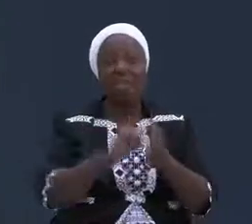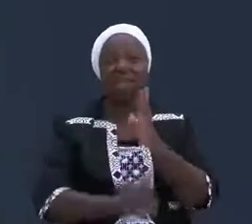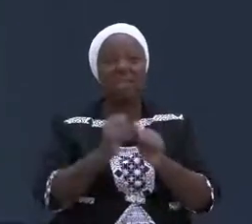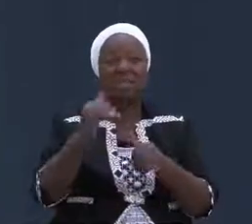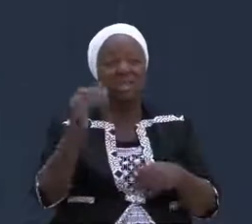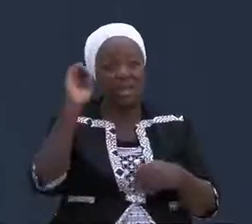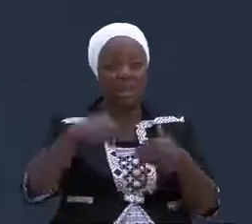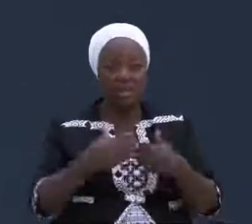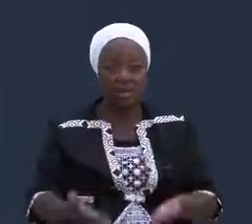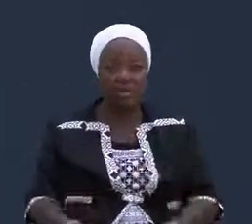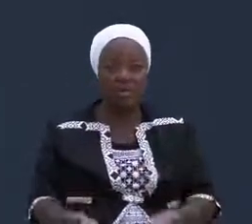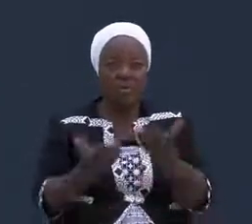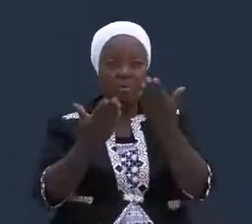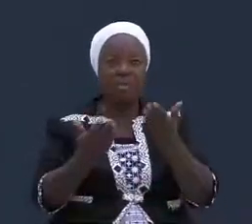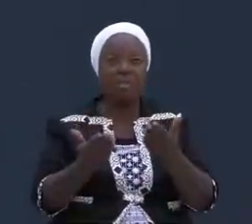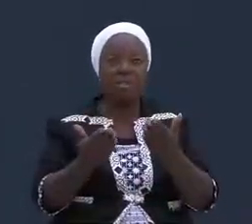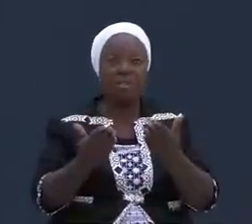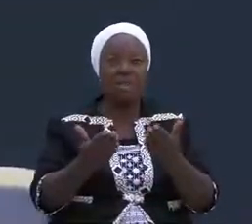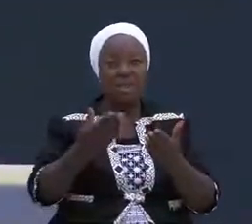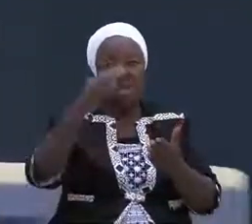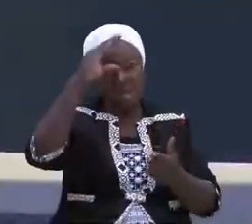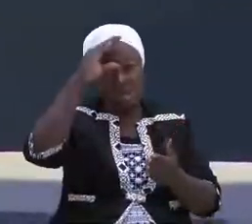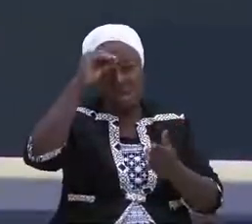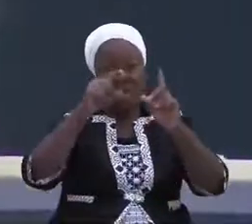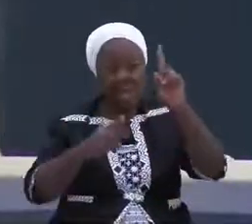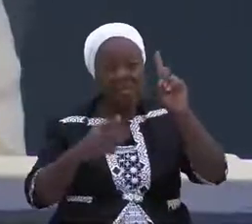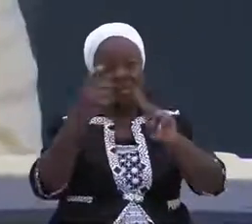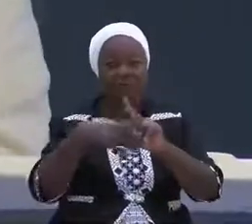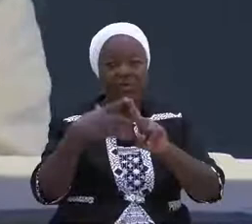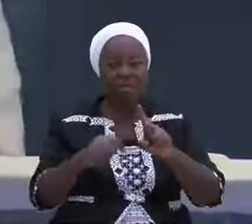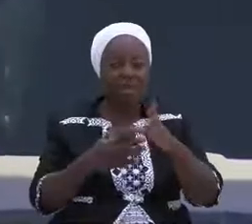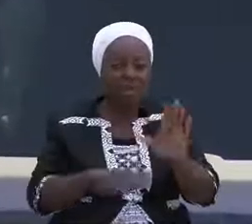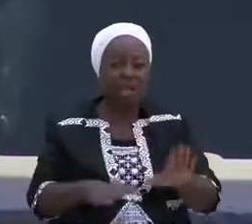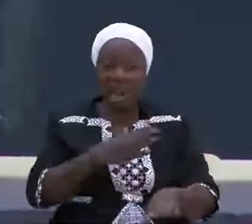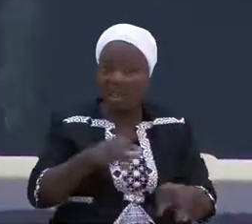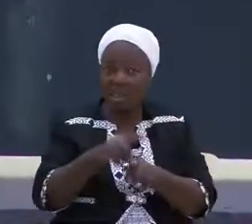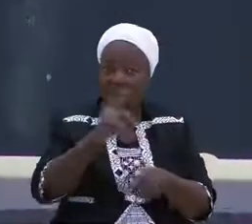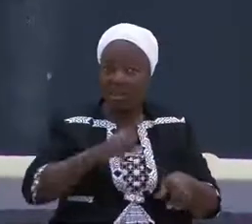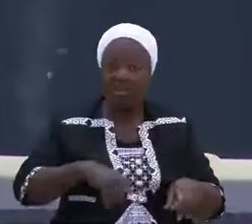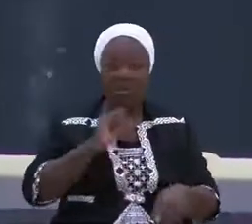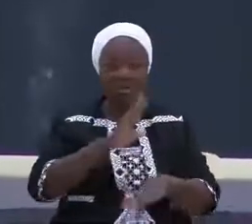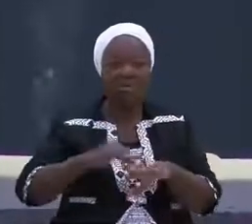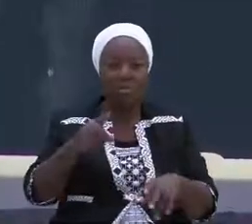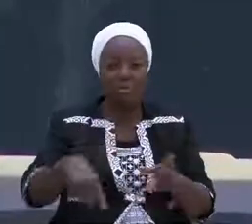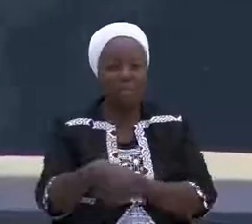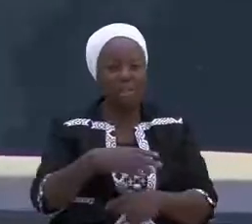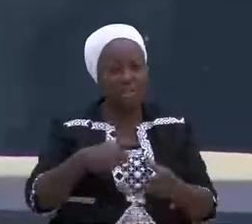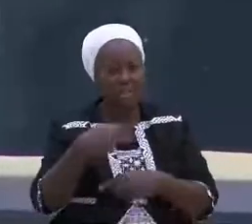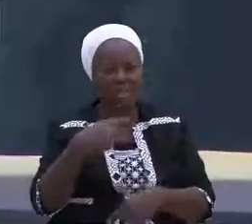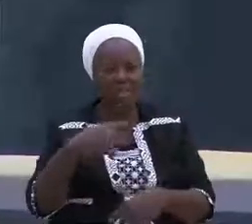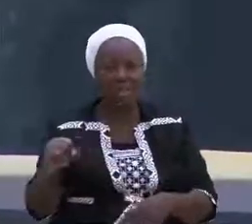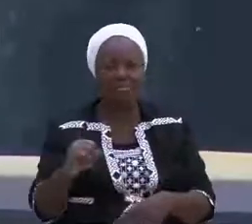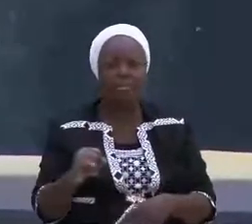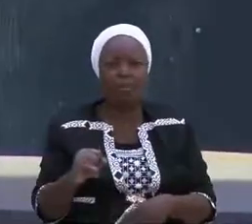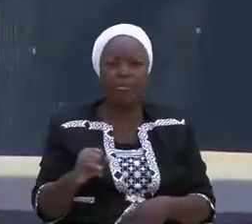des morts. Et comme Dieu t'appelle aujourd'hui, et il dit,